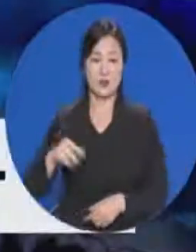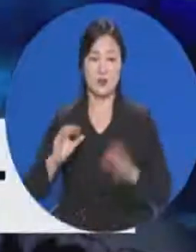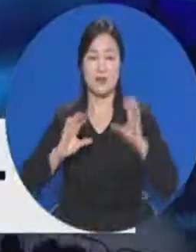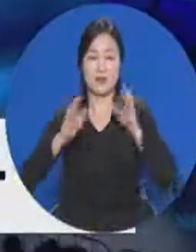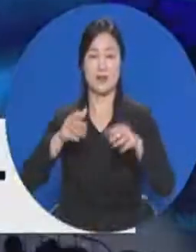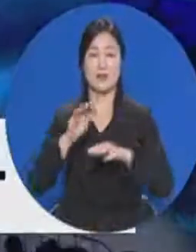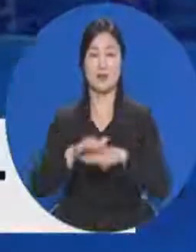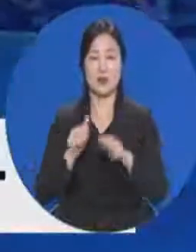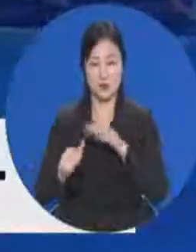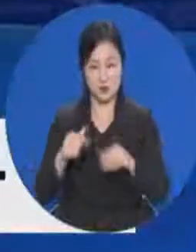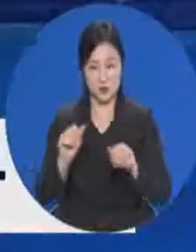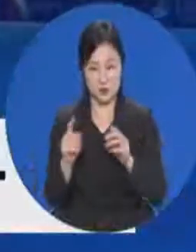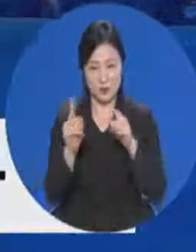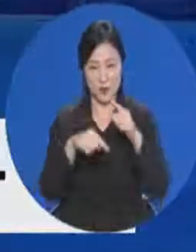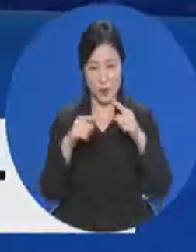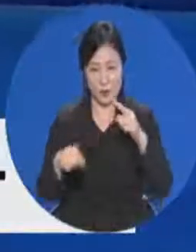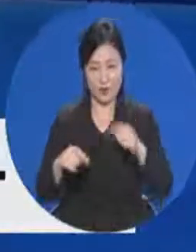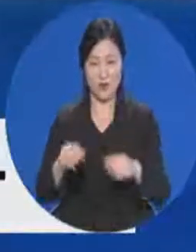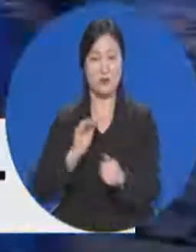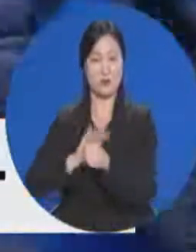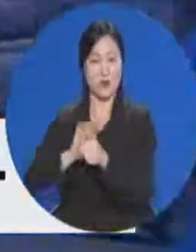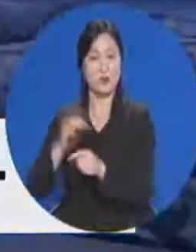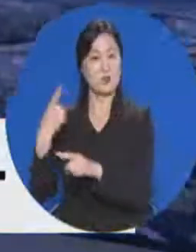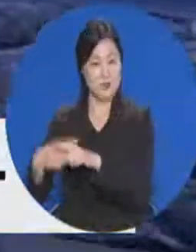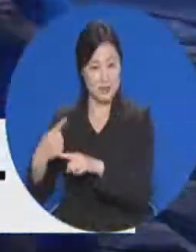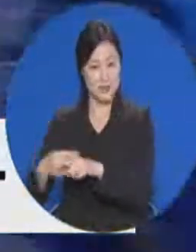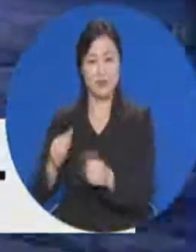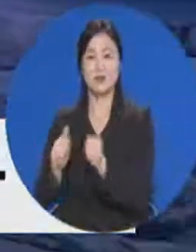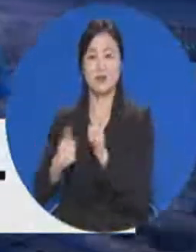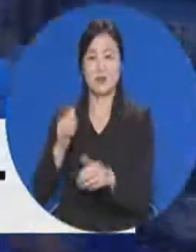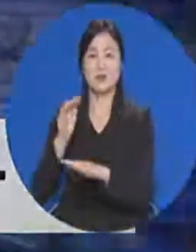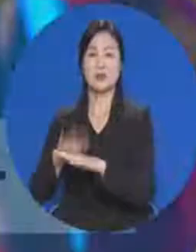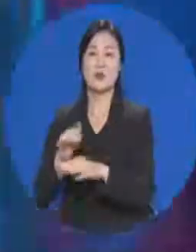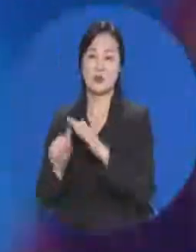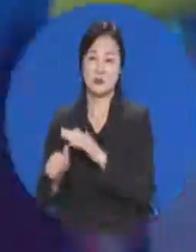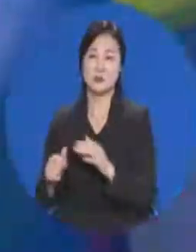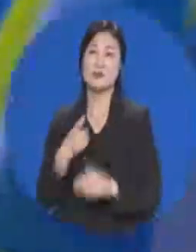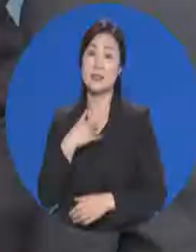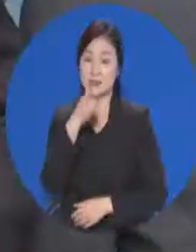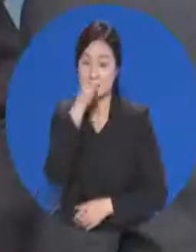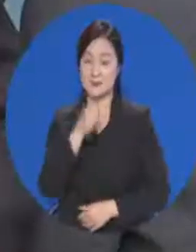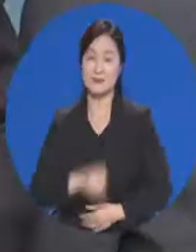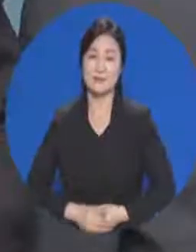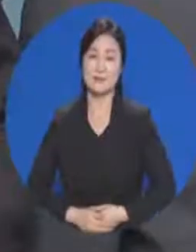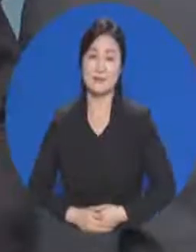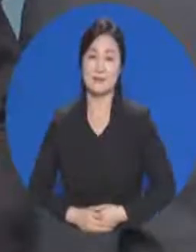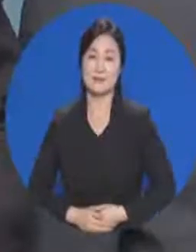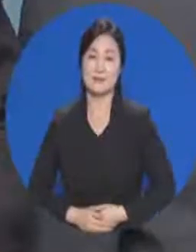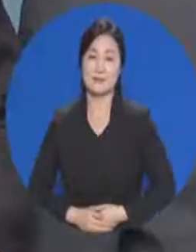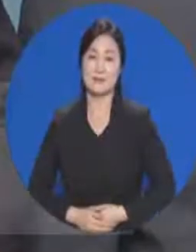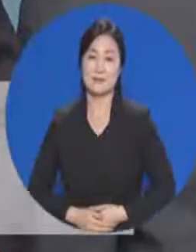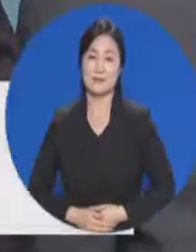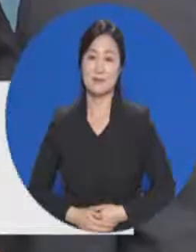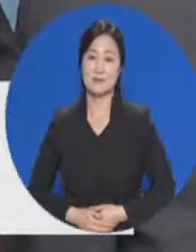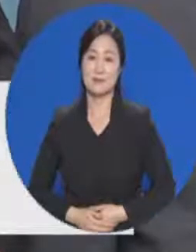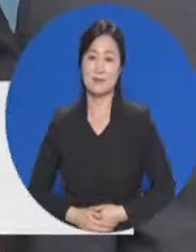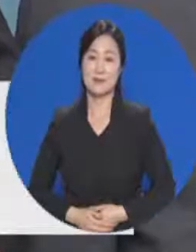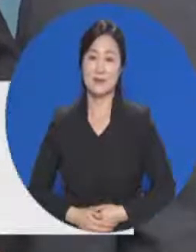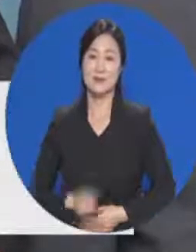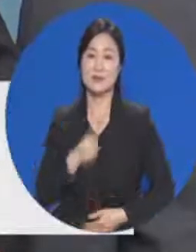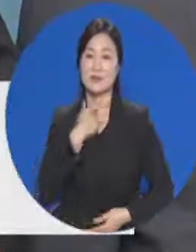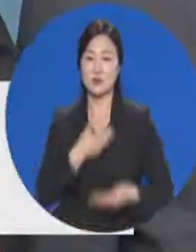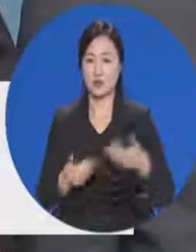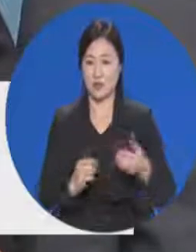세계수영선수권, 대구는 유니버시아드와 세계육상선수권 대회를 치러낸 경험이 있습니다. 이를 통해 축적된